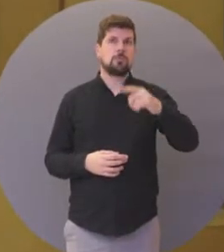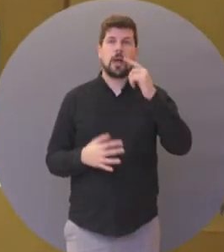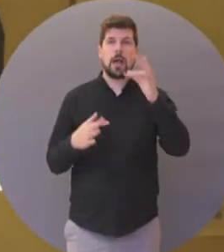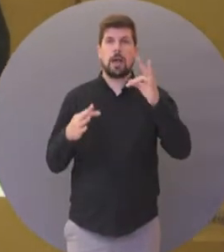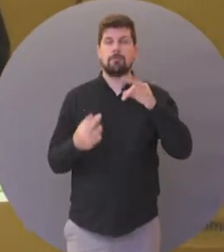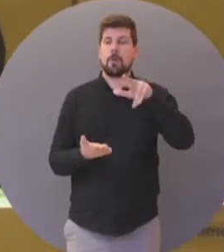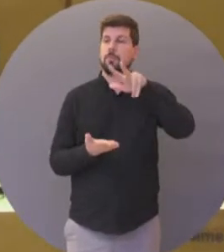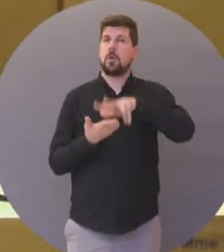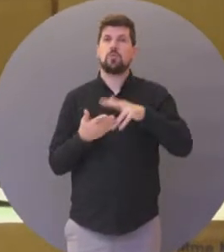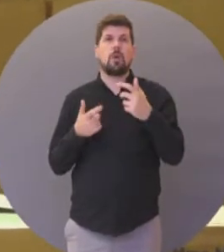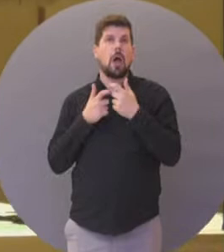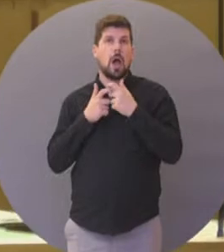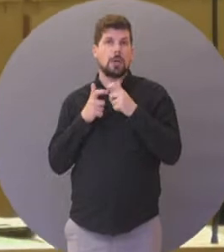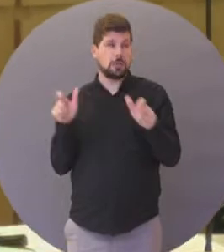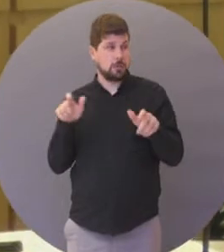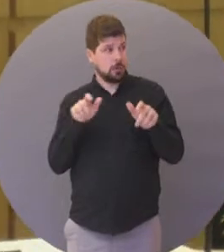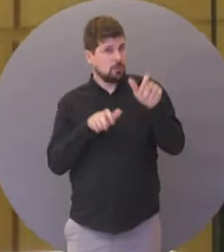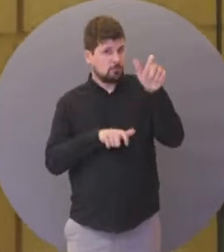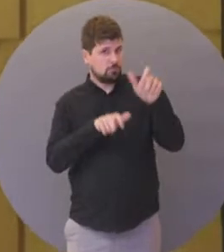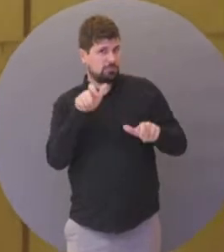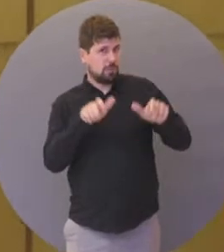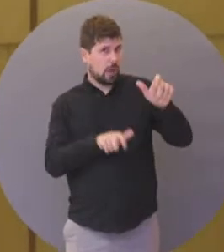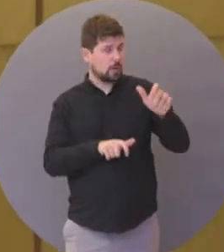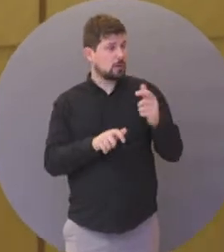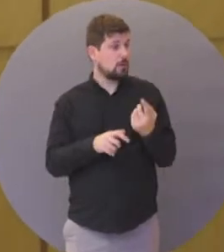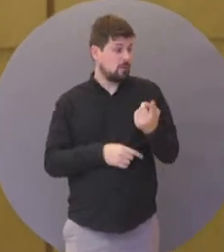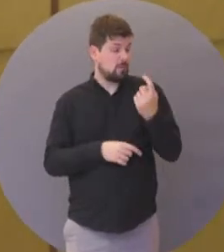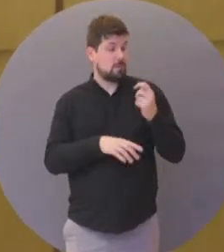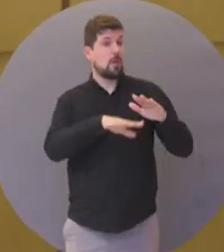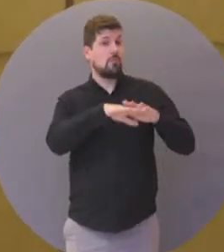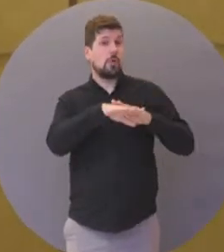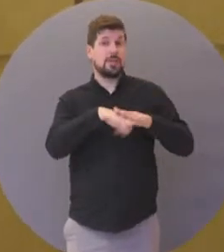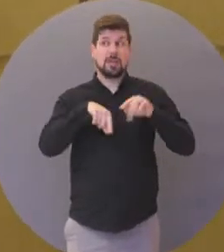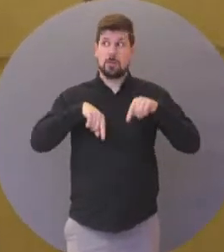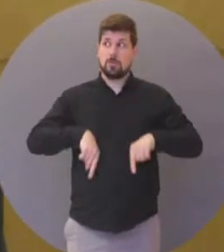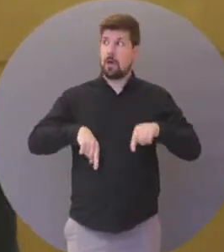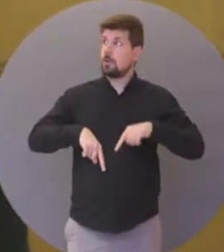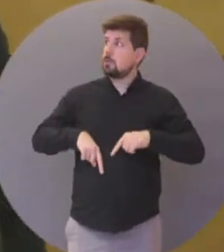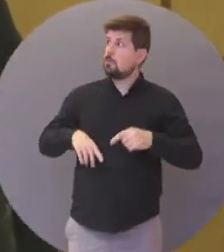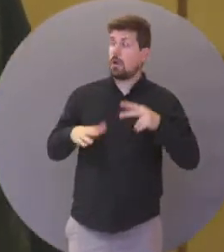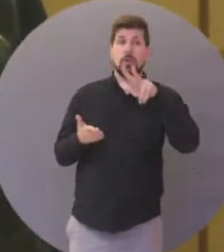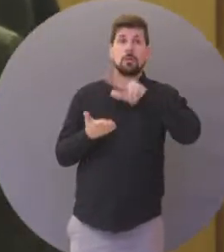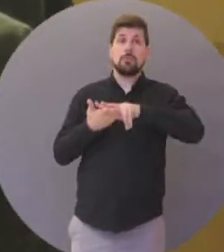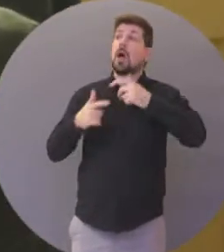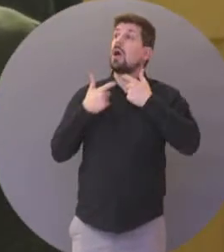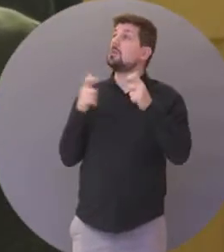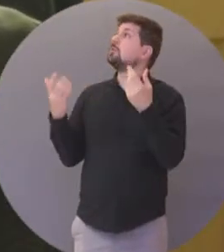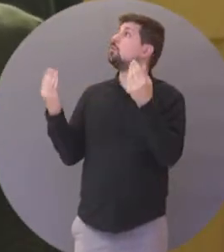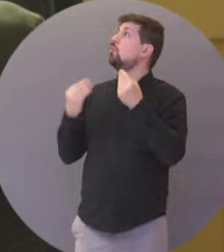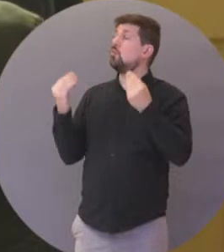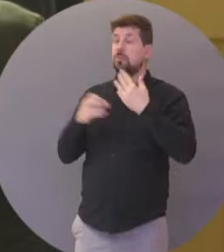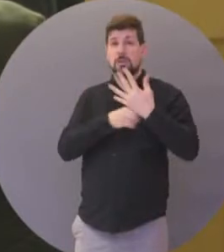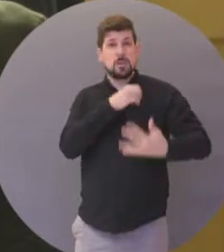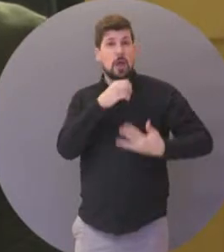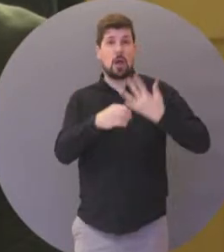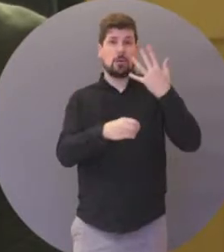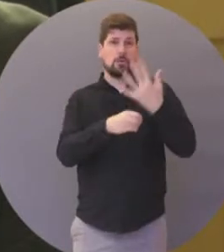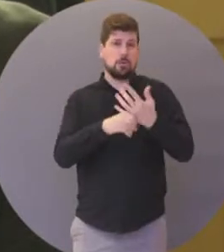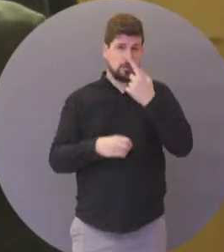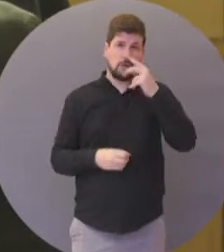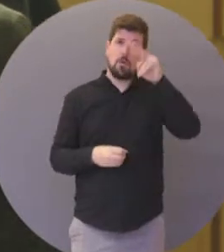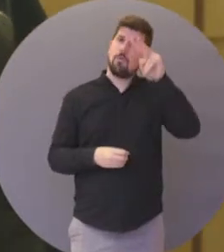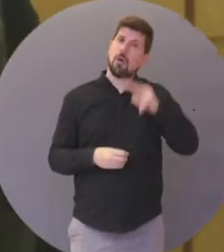celles et ceux qui ont accompagné une politique gouvernementale qui a si peu fait en la matière pendant les 5 dernières années c'est quand même un peu